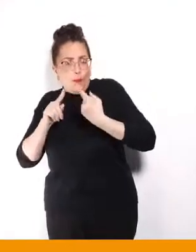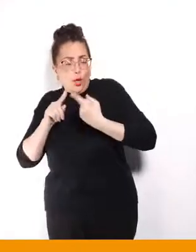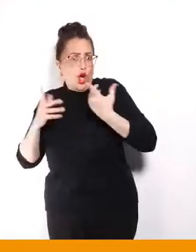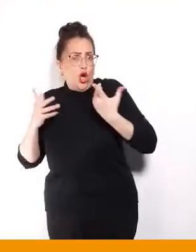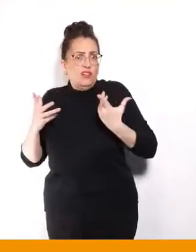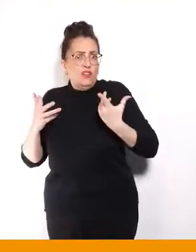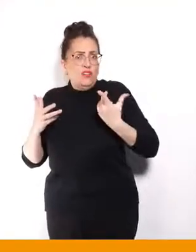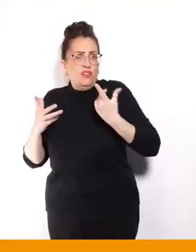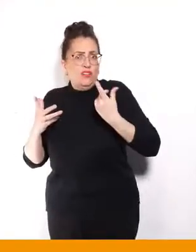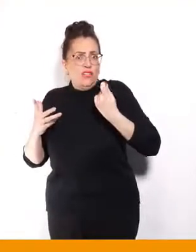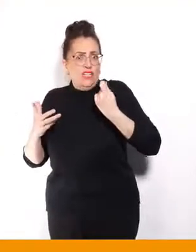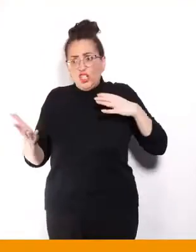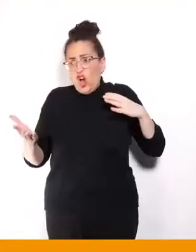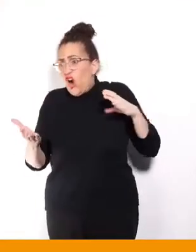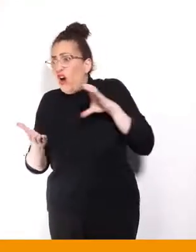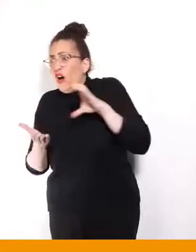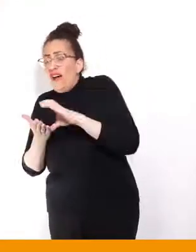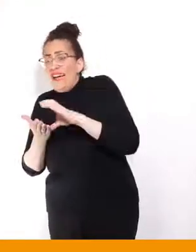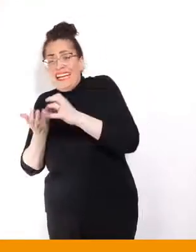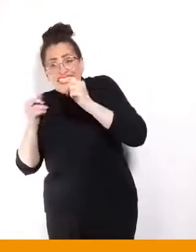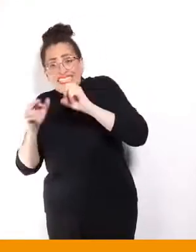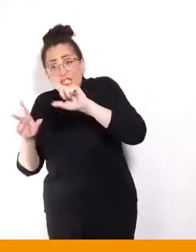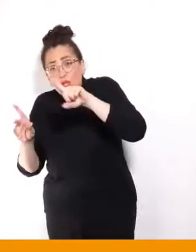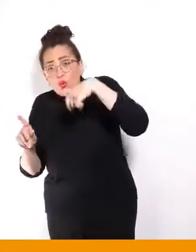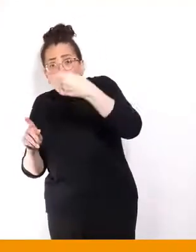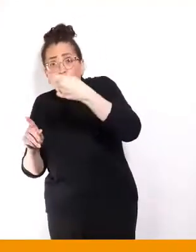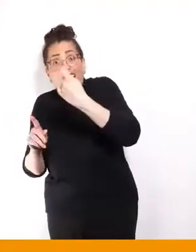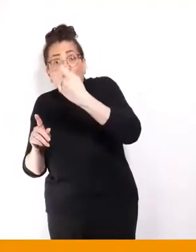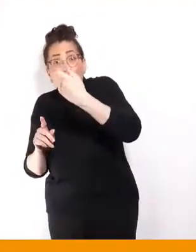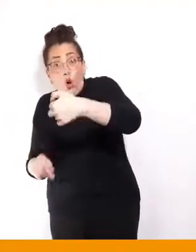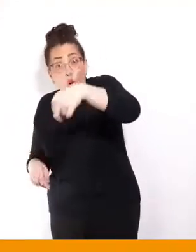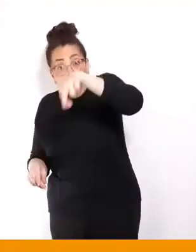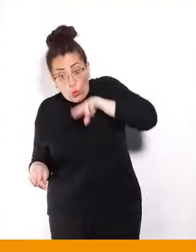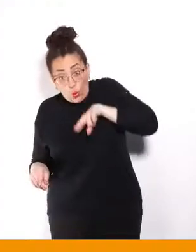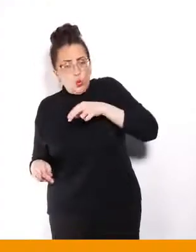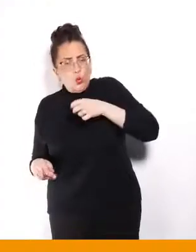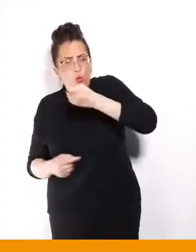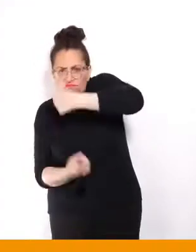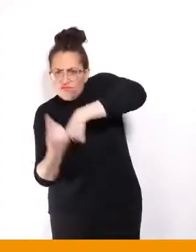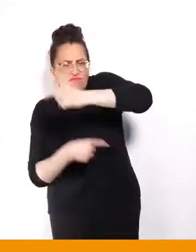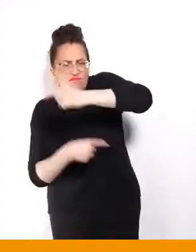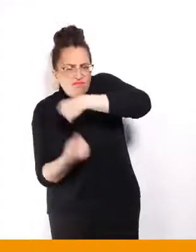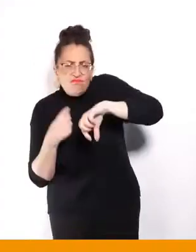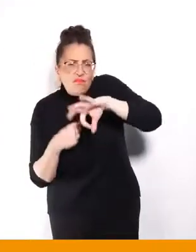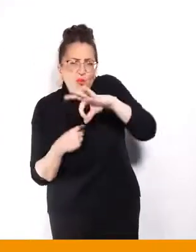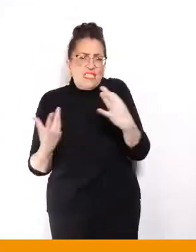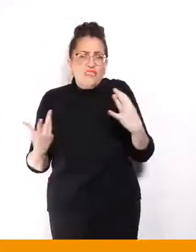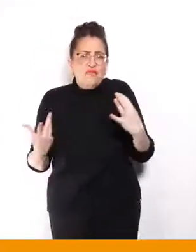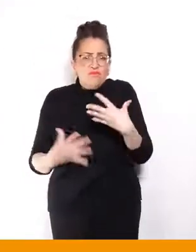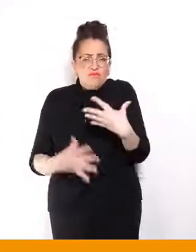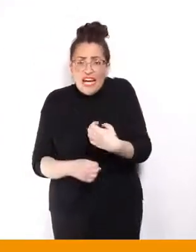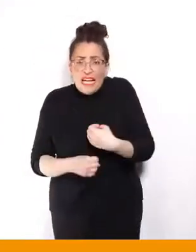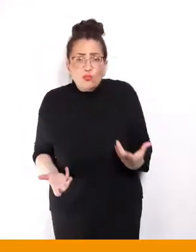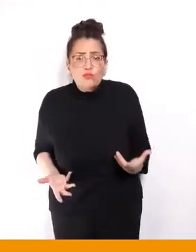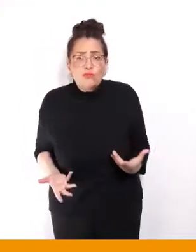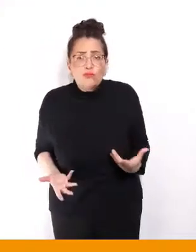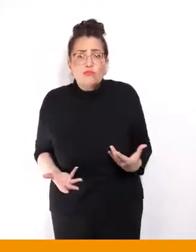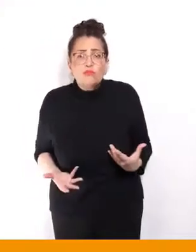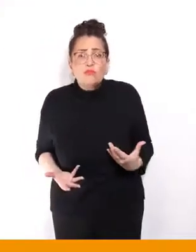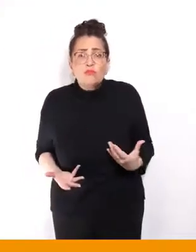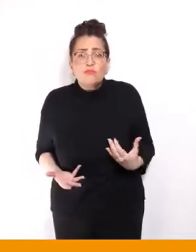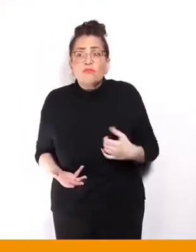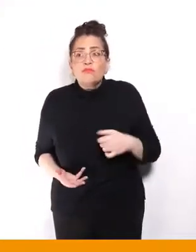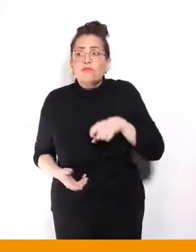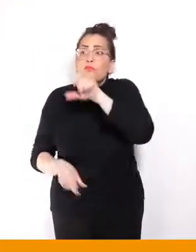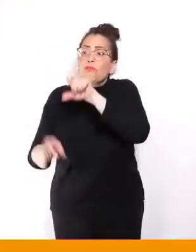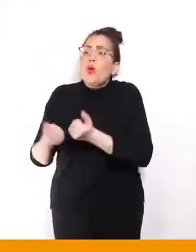rentables, moi, j'ai aucun souci aujourd'hui à assumer quand ça concerne près de 12 millions de personnes.